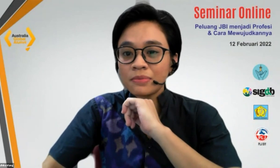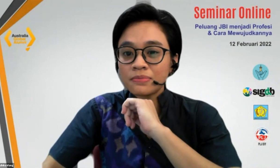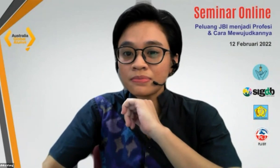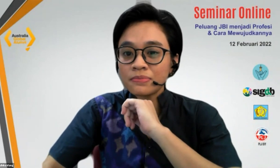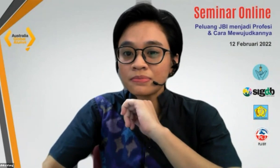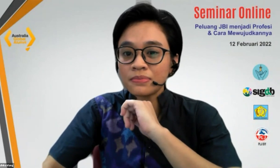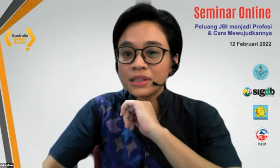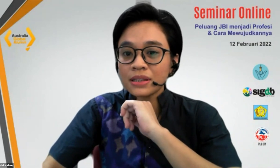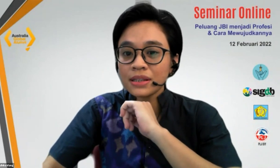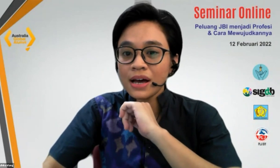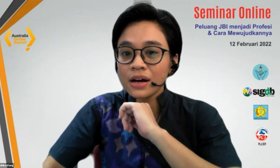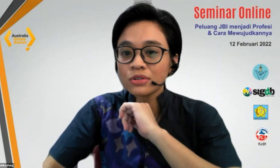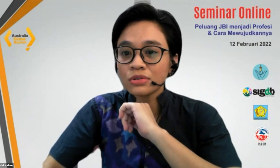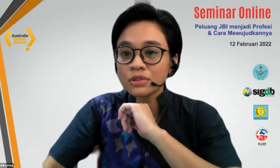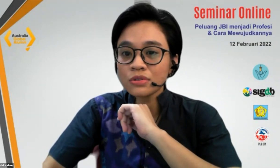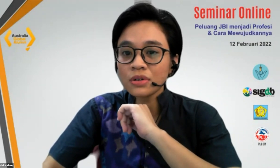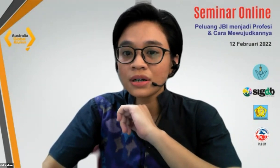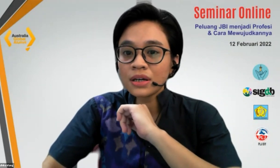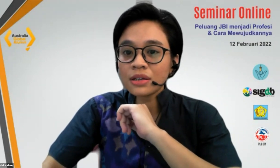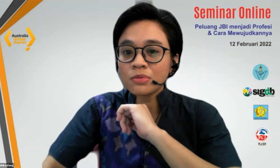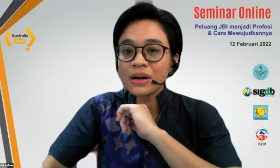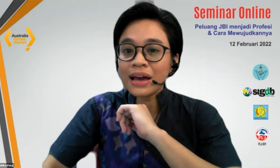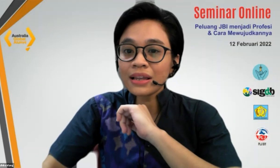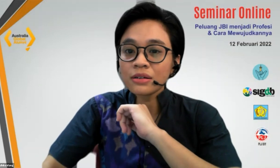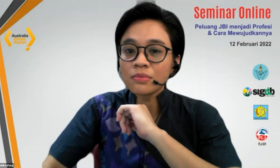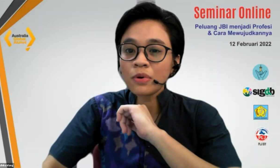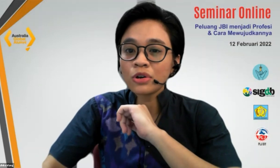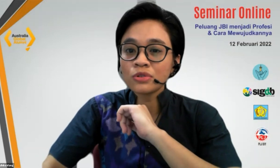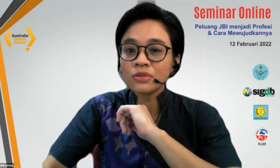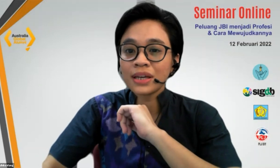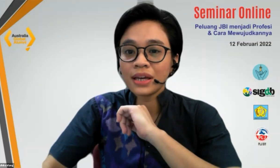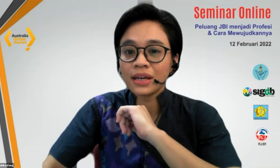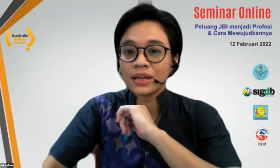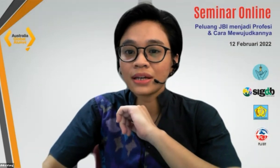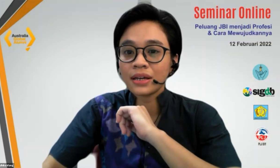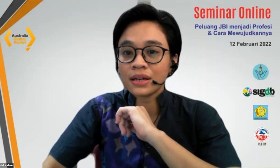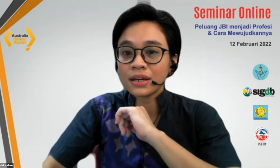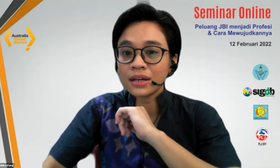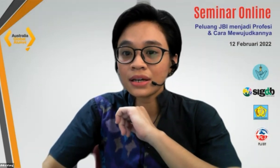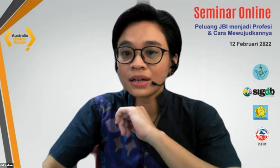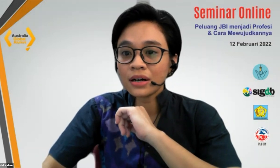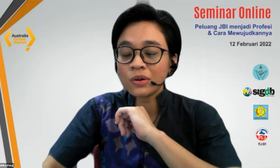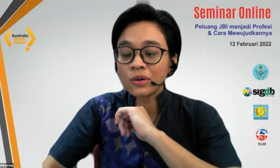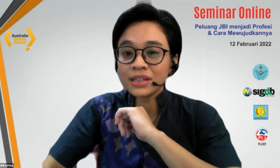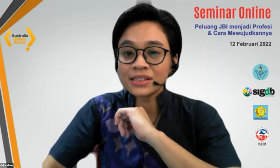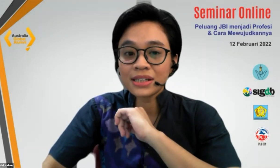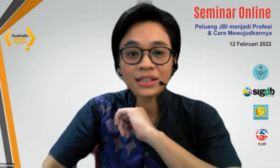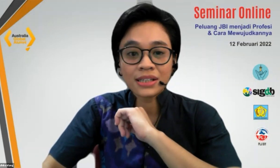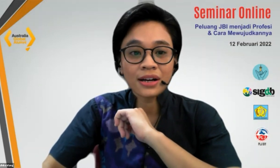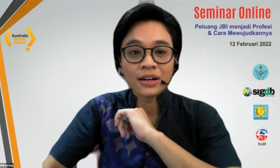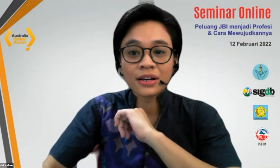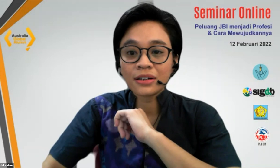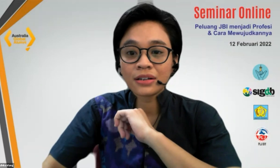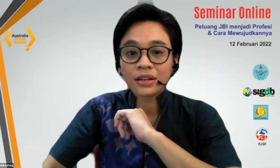sayap minta untuk ibu Elen podungge Ok tidak